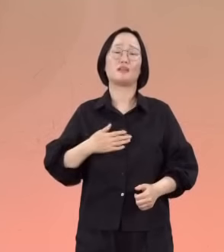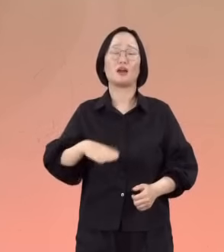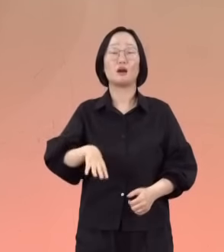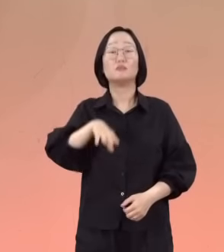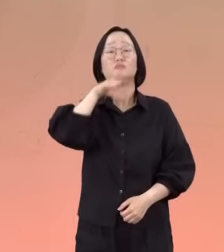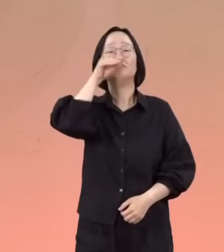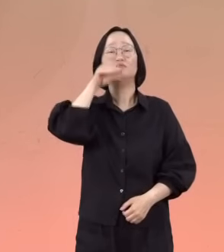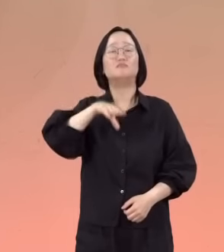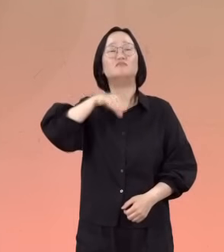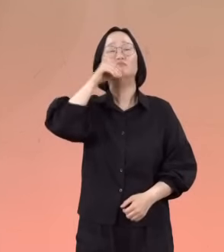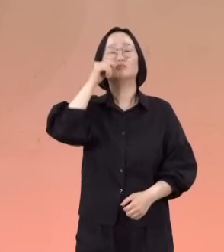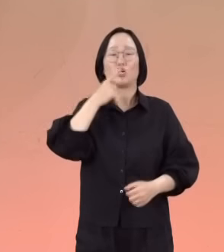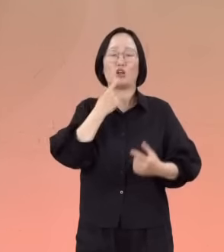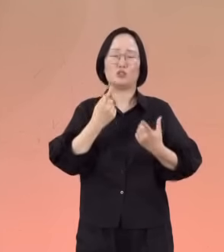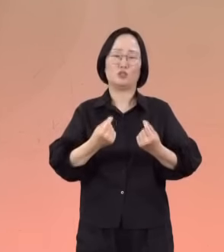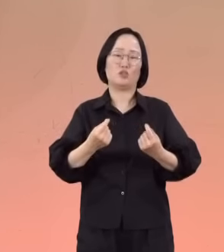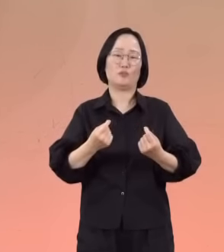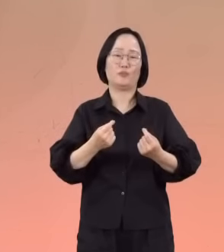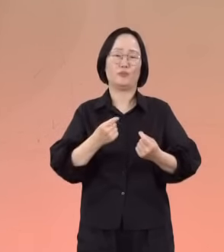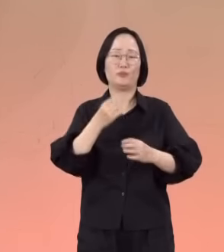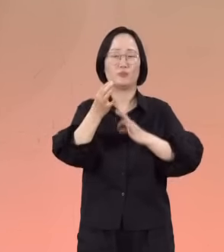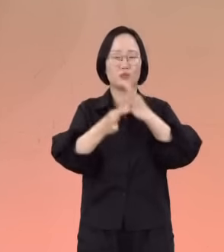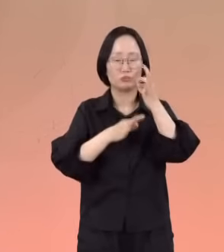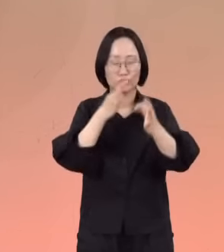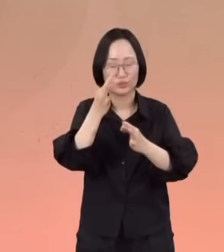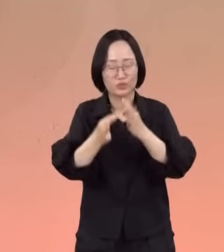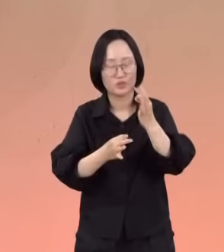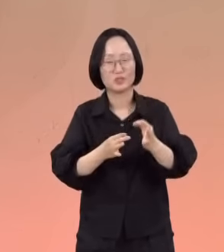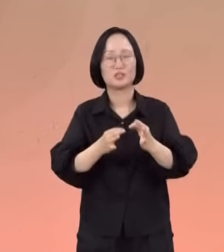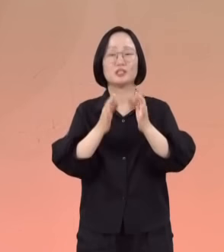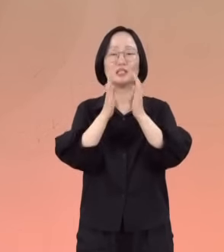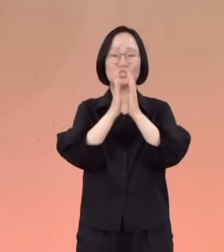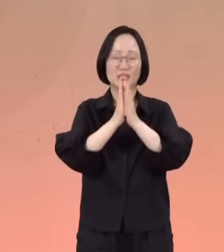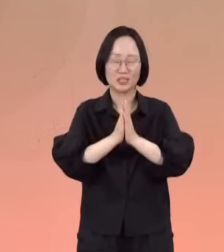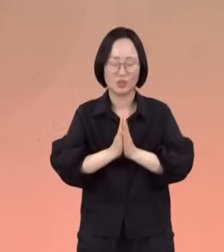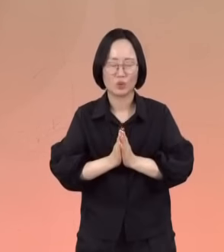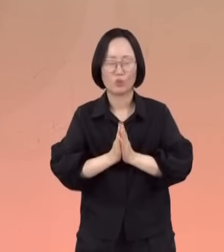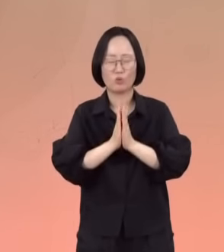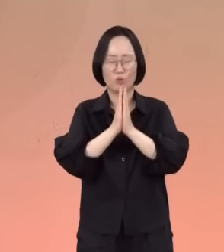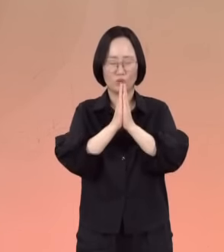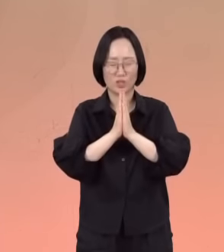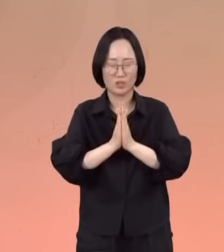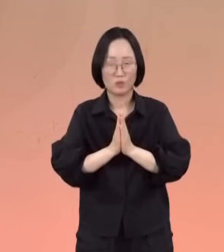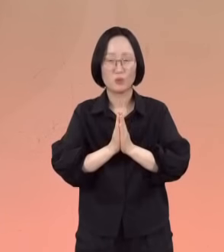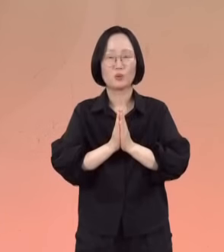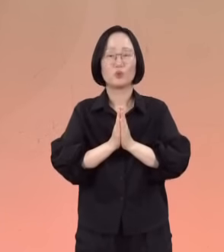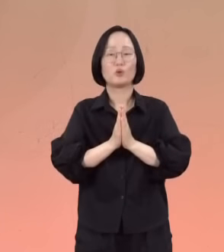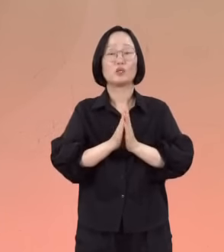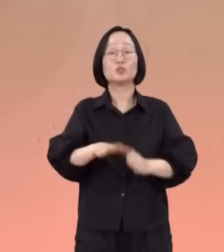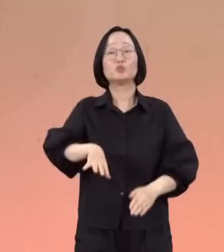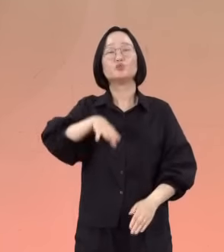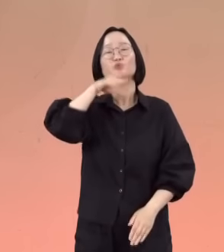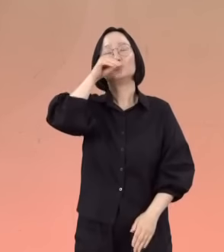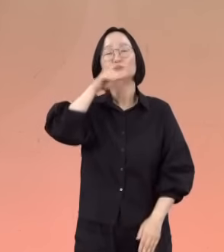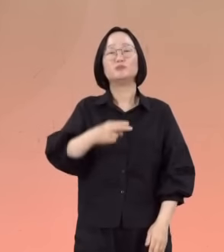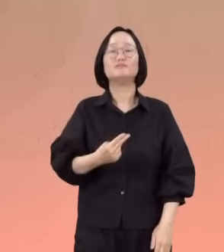진정한 불자라면 염불하고 기도하고 기도하고 염불하면